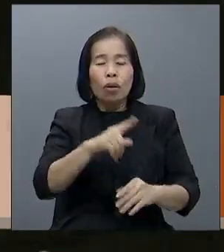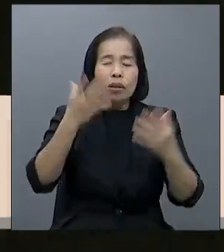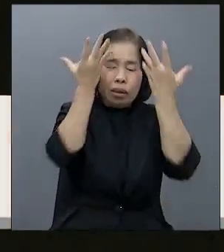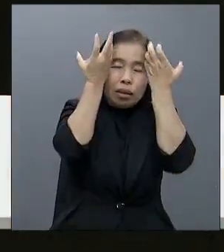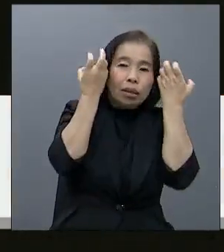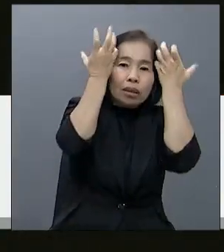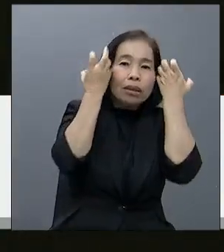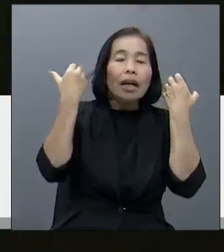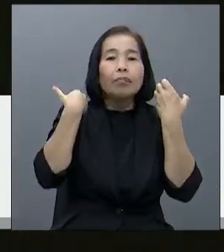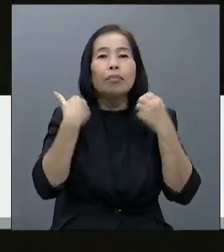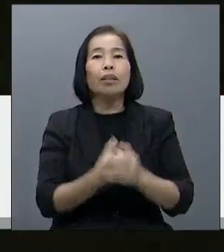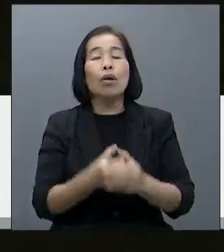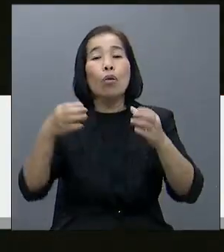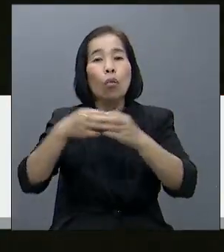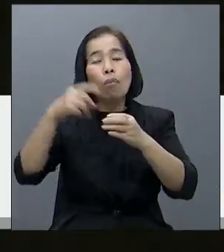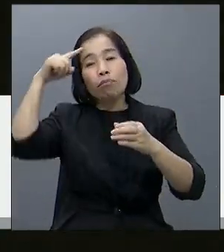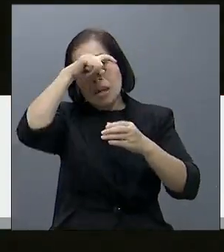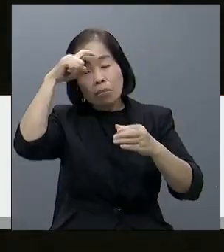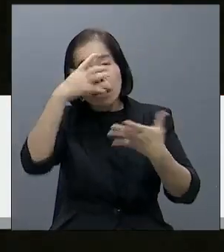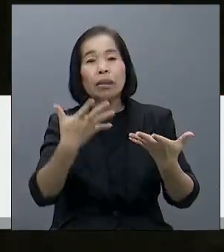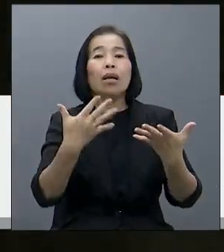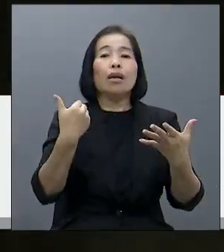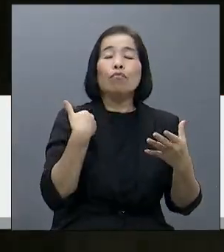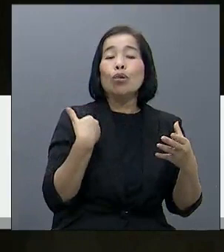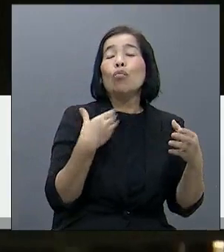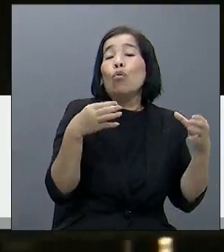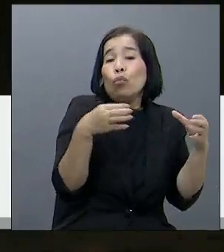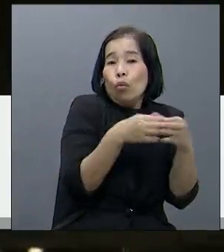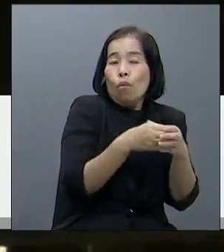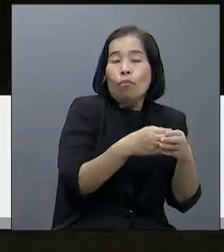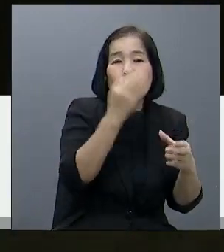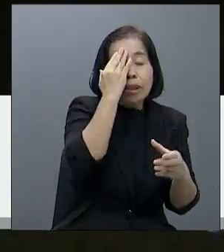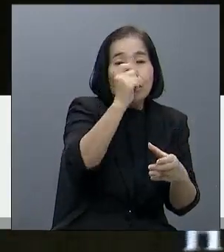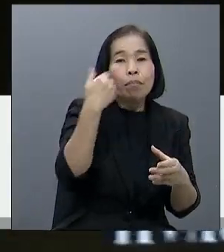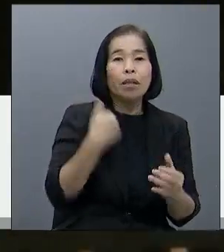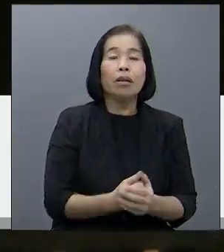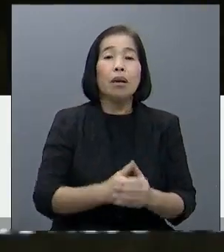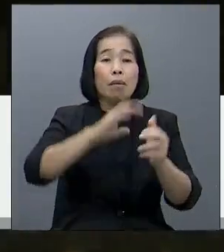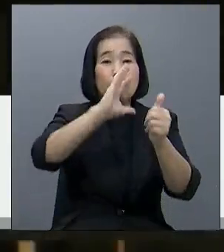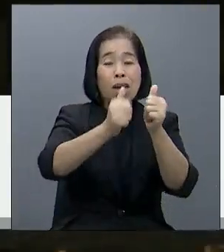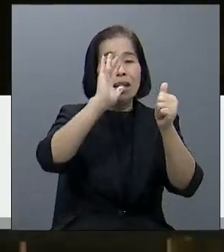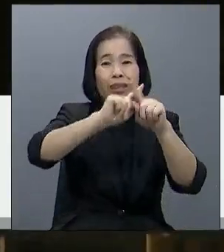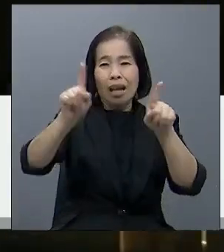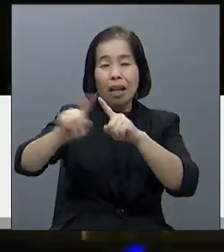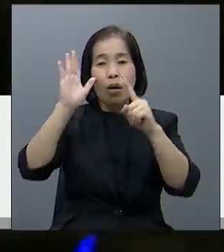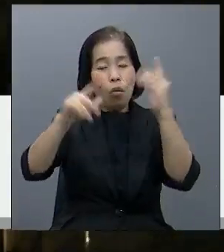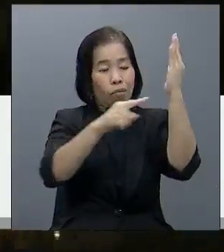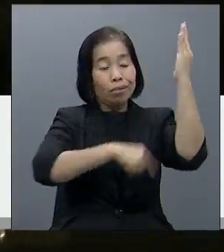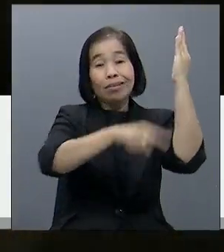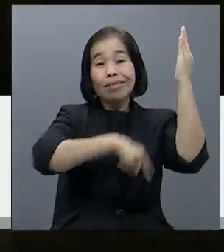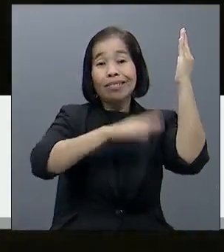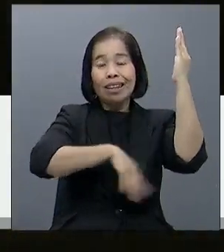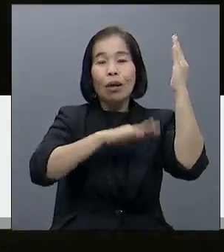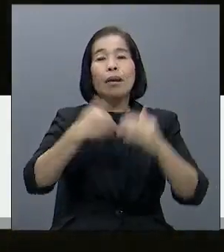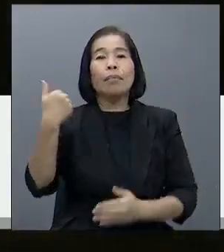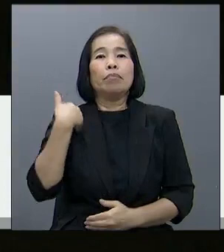อิสราเอลกับกลุ่มฮามาสที่ดำเนินไปเรื่อยๆสื่อท้องถิ่นรายงานว่าหลายเมืองทางตอนกลางของอิสราเอลเสียงเตือนภัยดัง